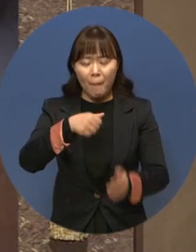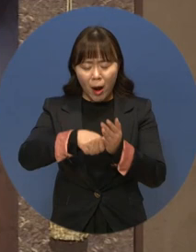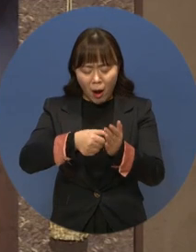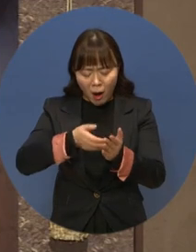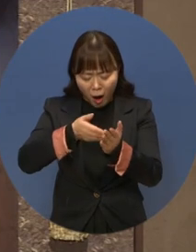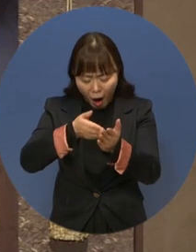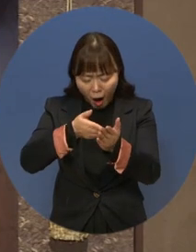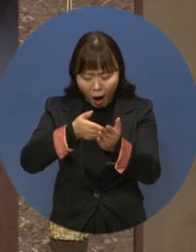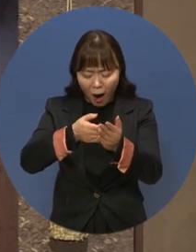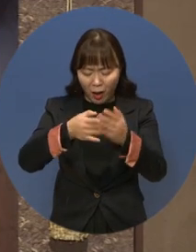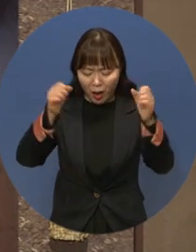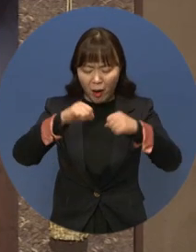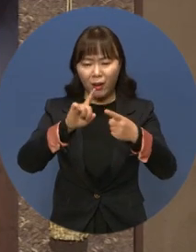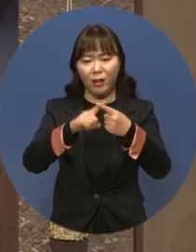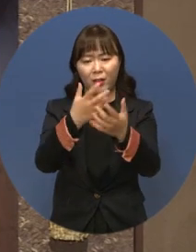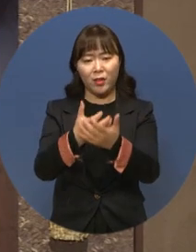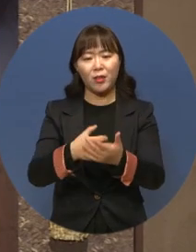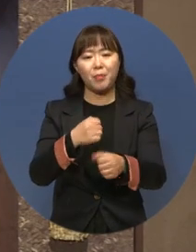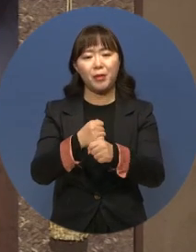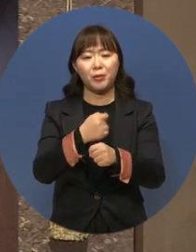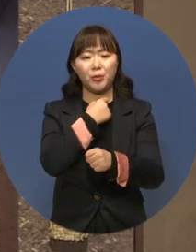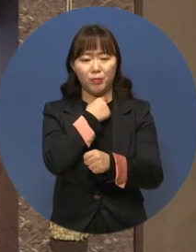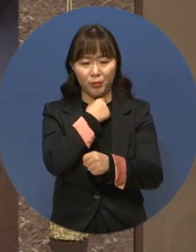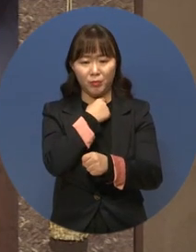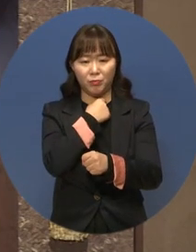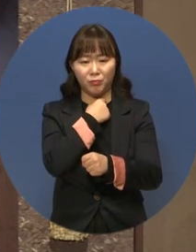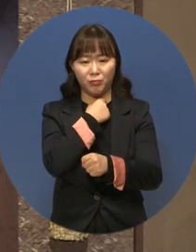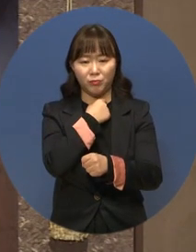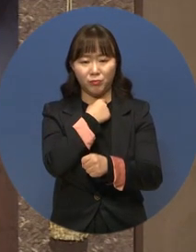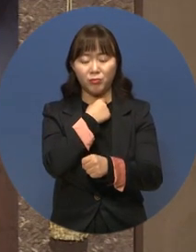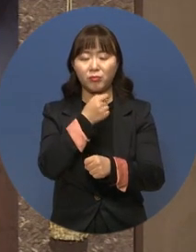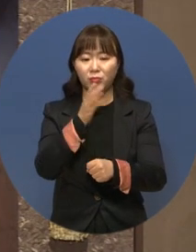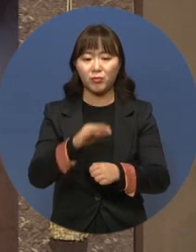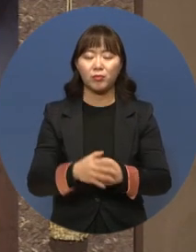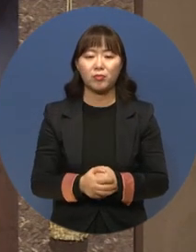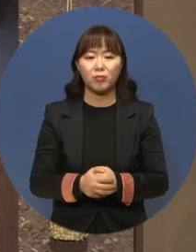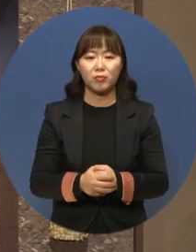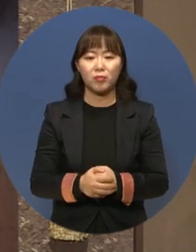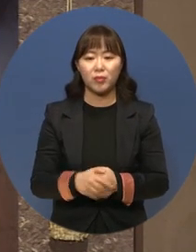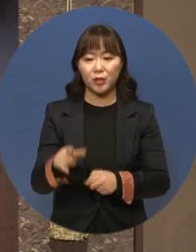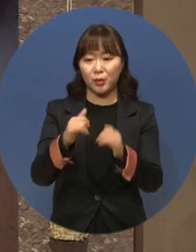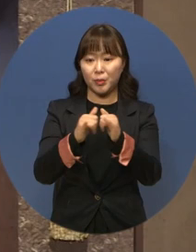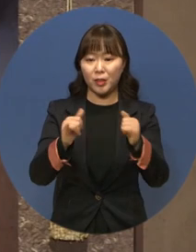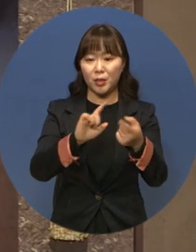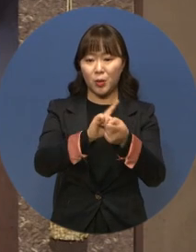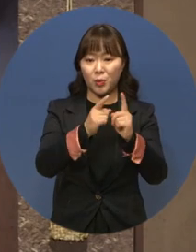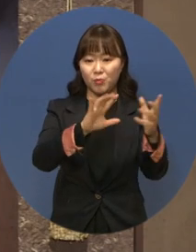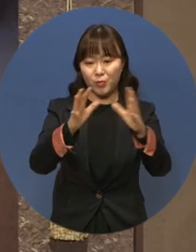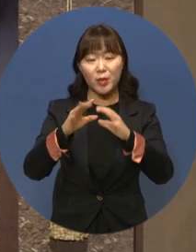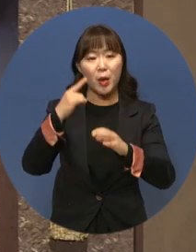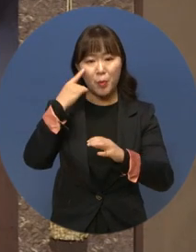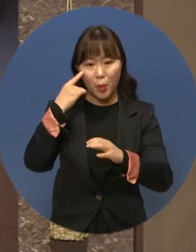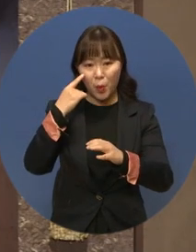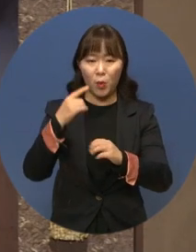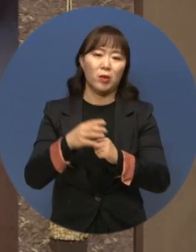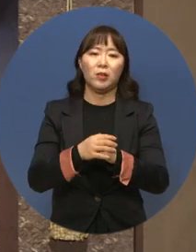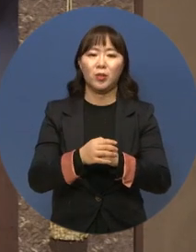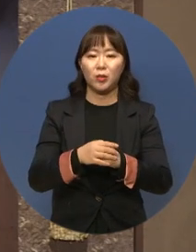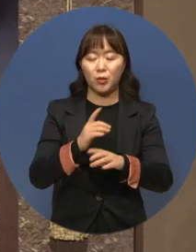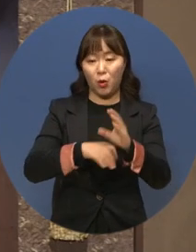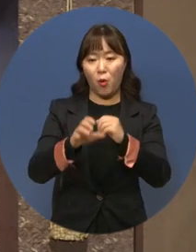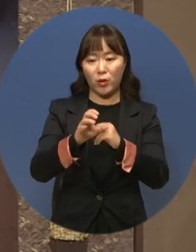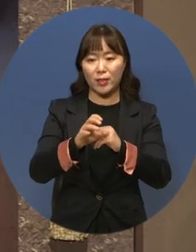싶은 그런 상황이에요. 국회에서 결의안도 통과시키고 싶은 상황인데 하여간 그분들하고 좀 운운해 보고 좀